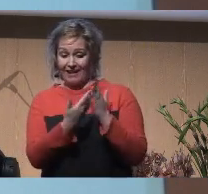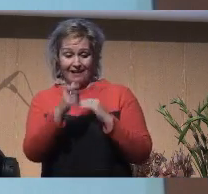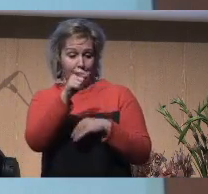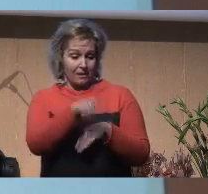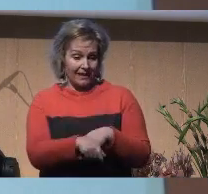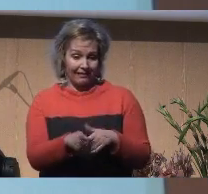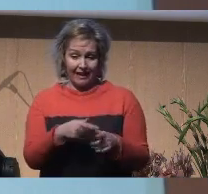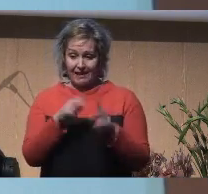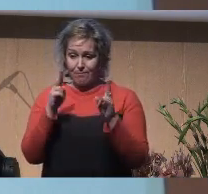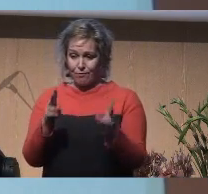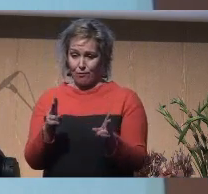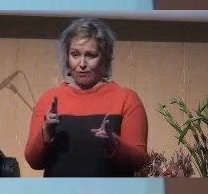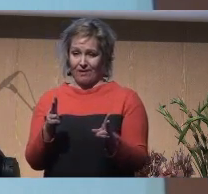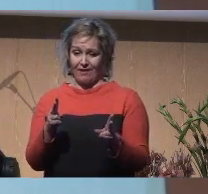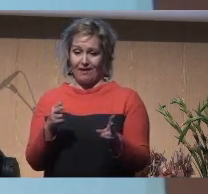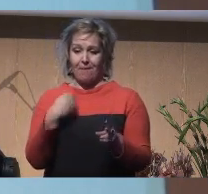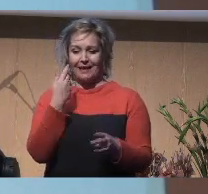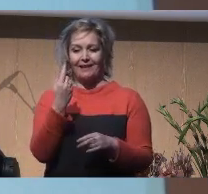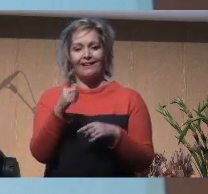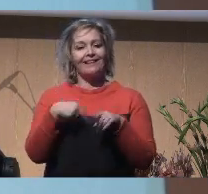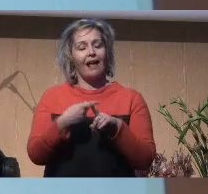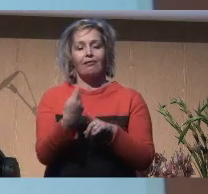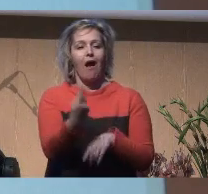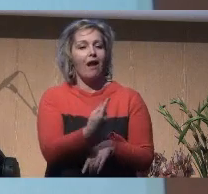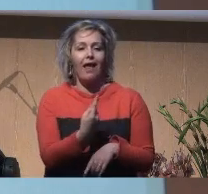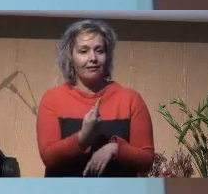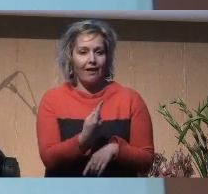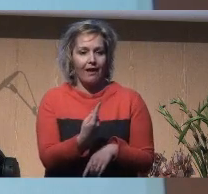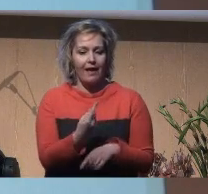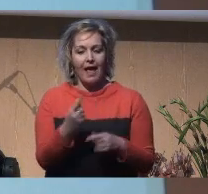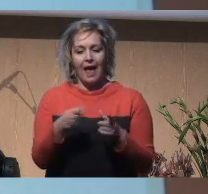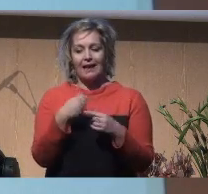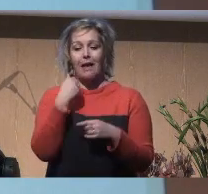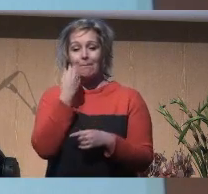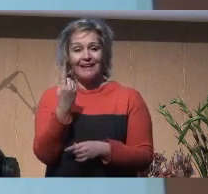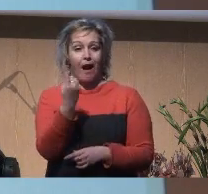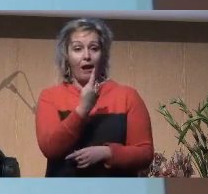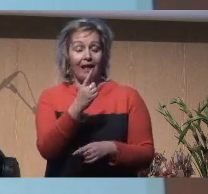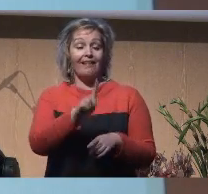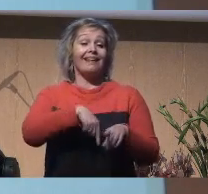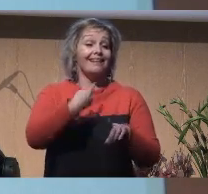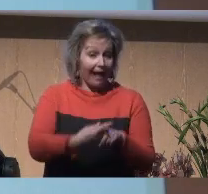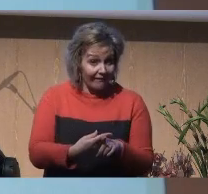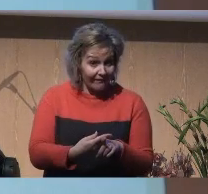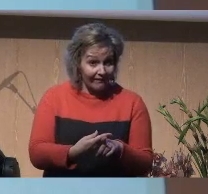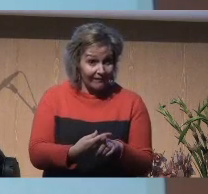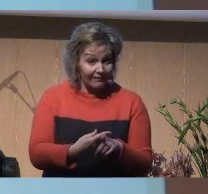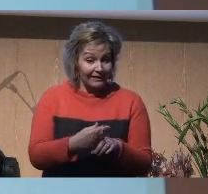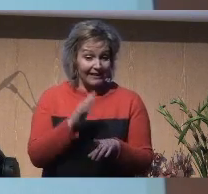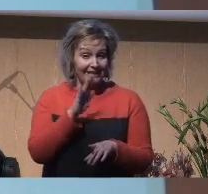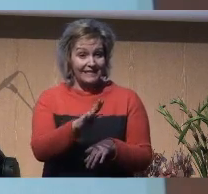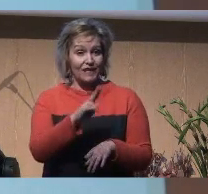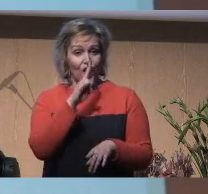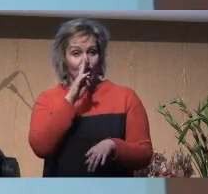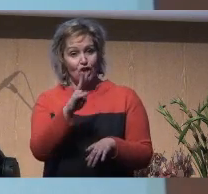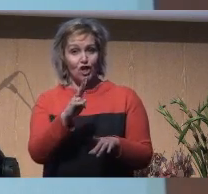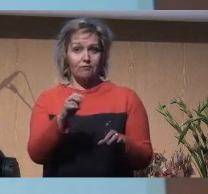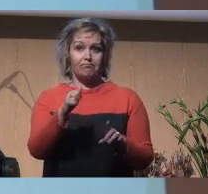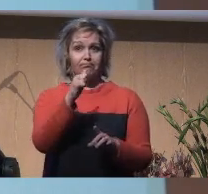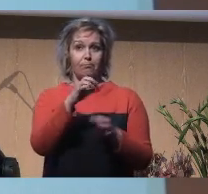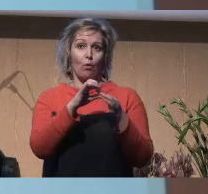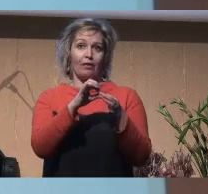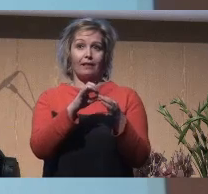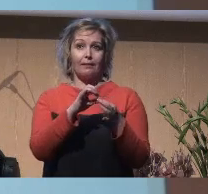pasienten eller brukeren bli igjen alene, eller bli alene igjen i sin nyvunne posisjon